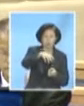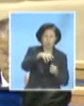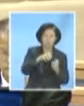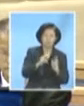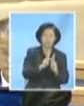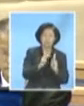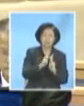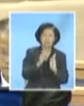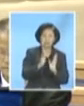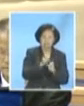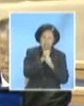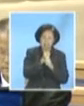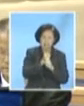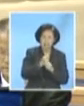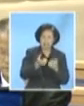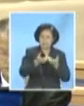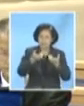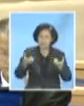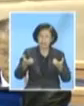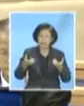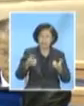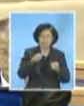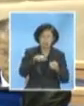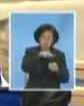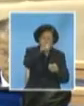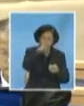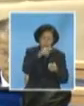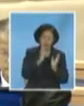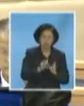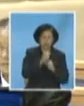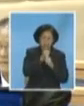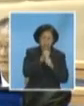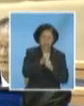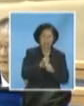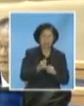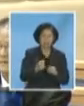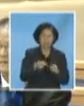ขึ้นมาเป็นกรมต่างหากเพื่อจะดูแลผู้สูงอายุนะครับและจนกระทั่งถึง